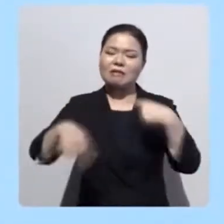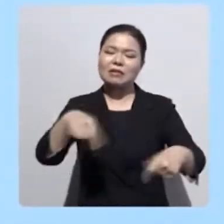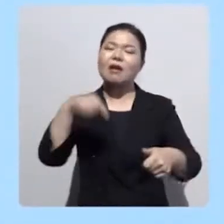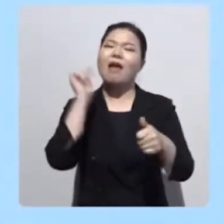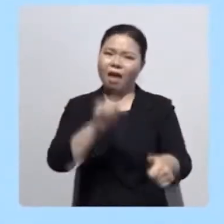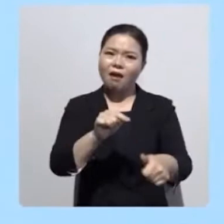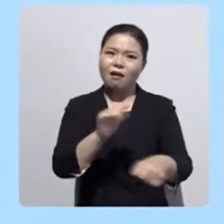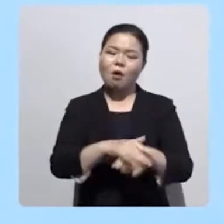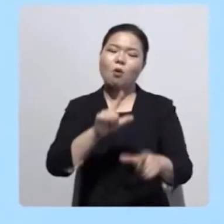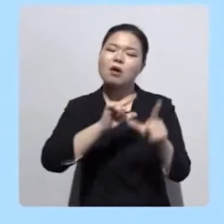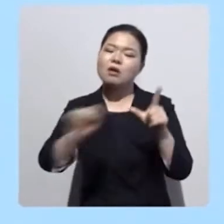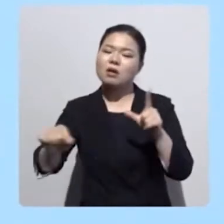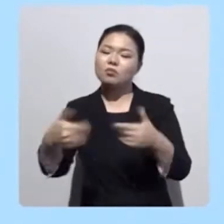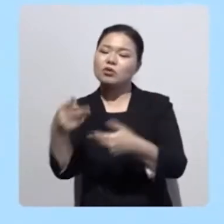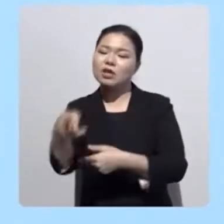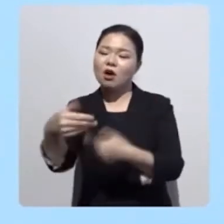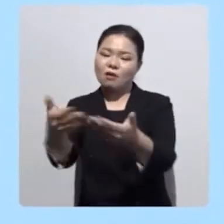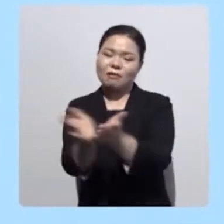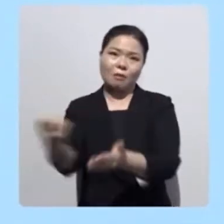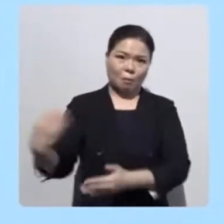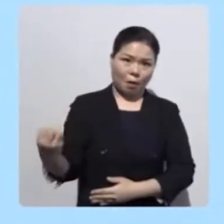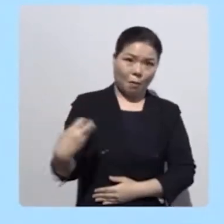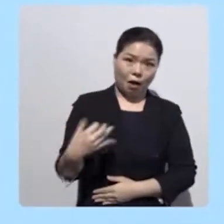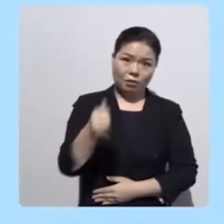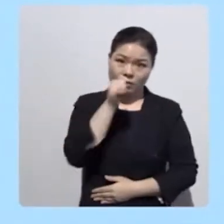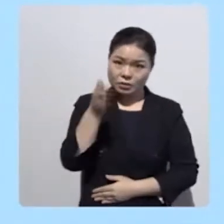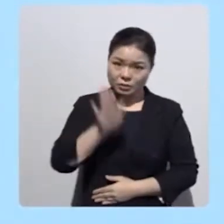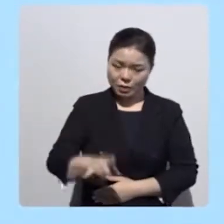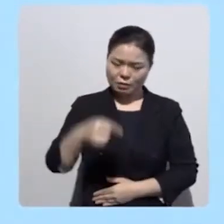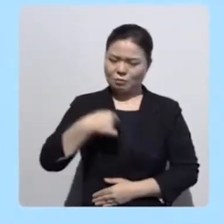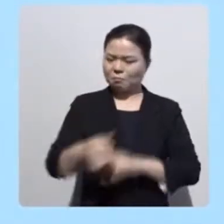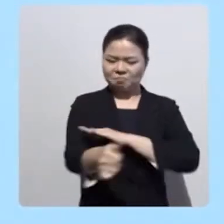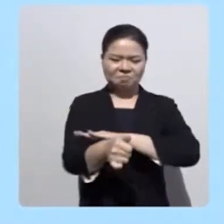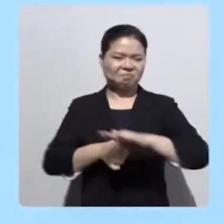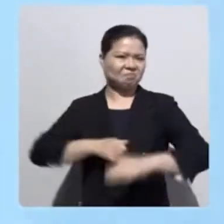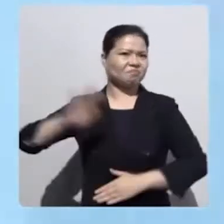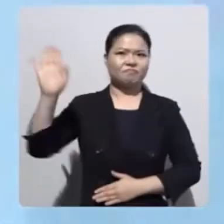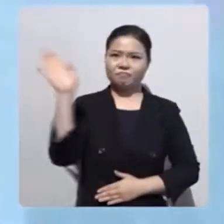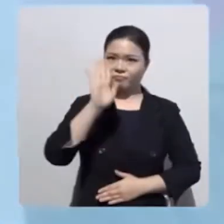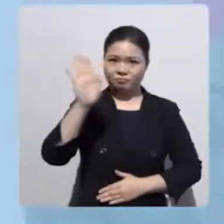했습니다. 저는 물러서지 않았습니다.